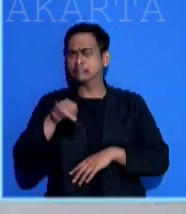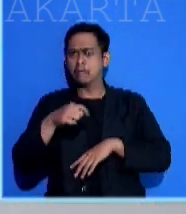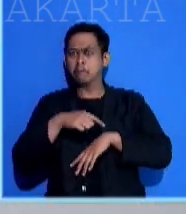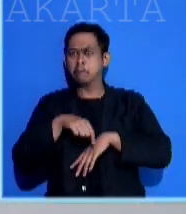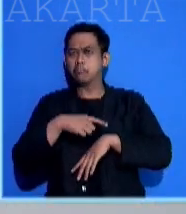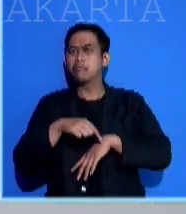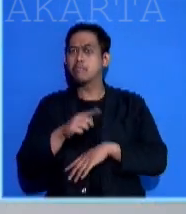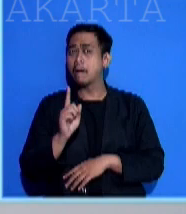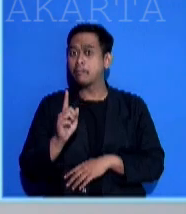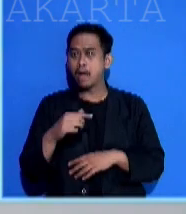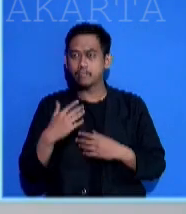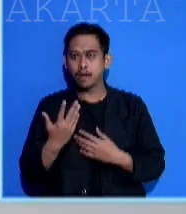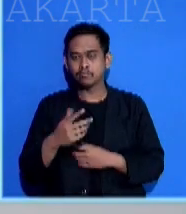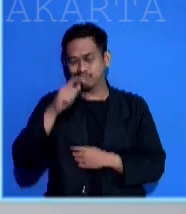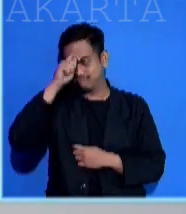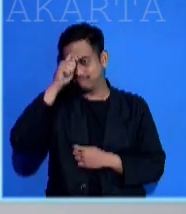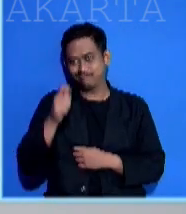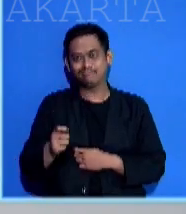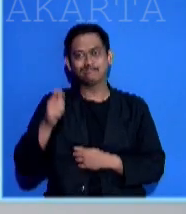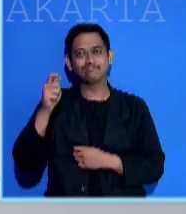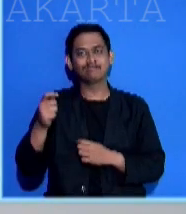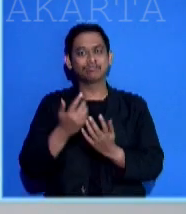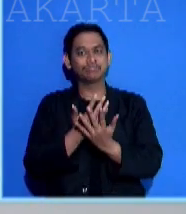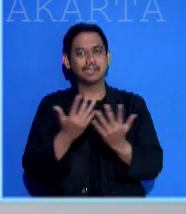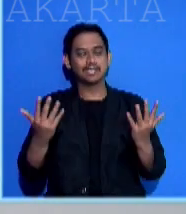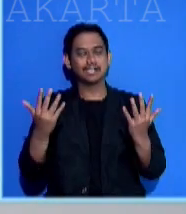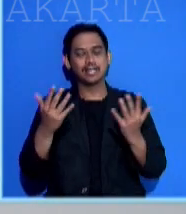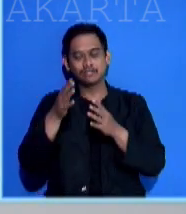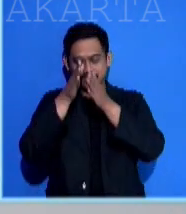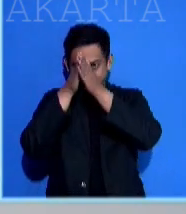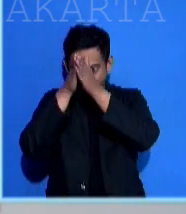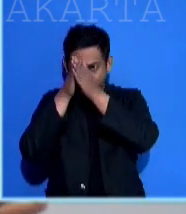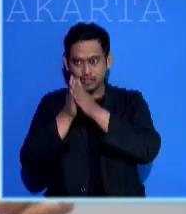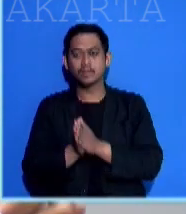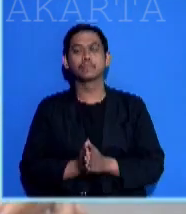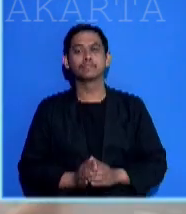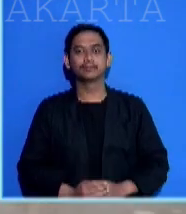dilakukan sebagai penghormatan kepada umat Hindu yang merayakan hari raya